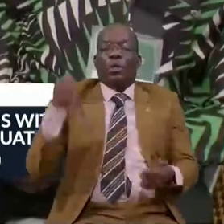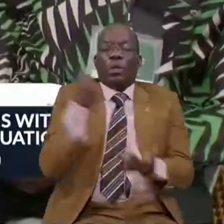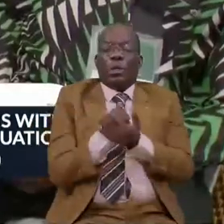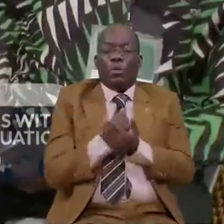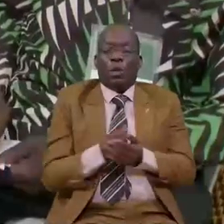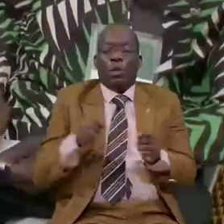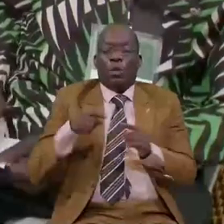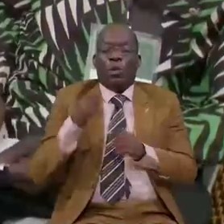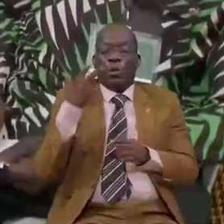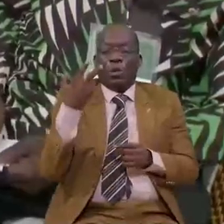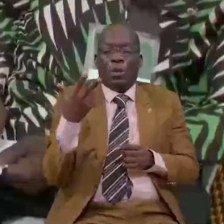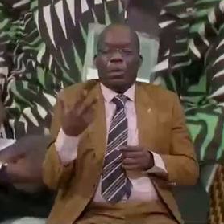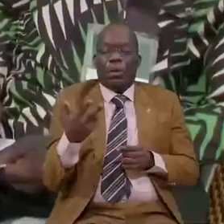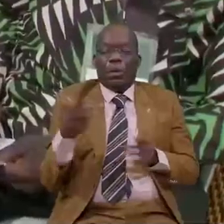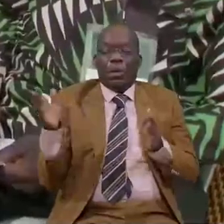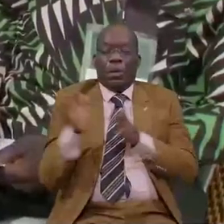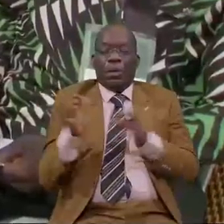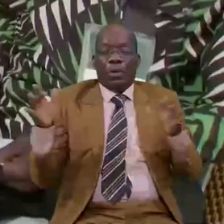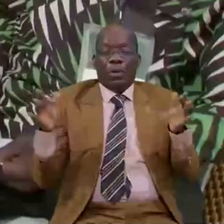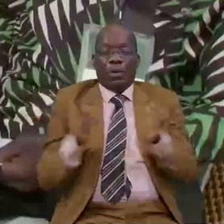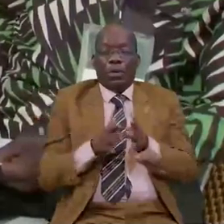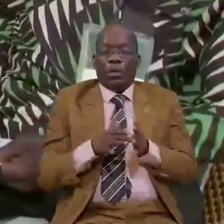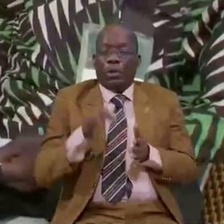aujourd'hui. Troisième point maintenant,